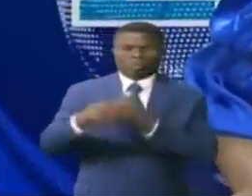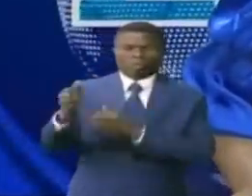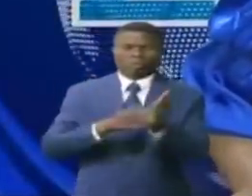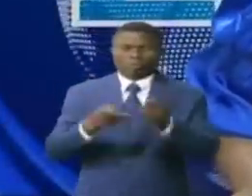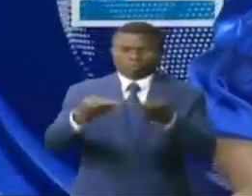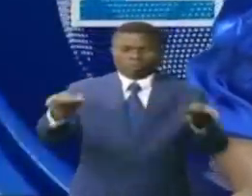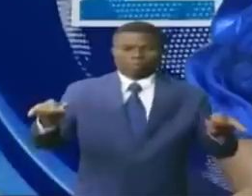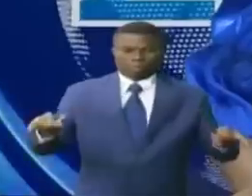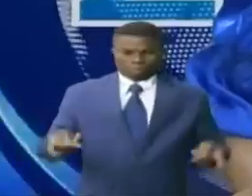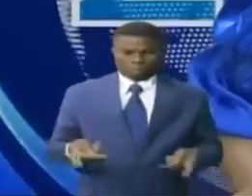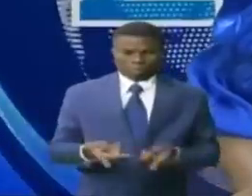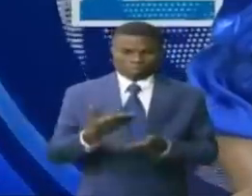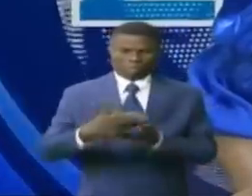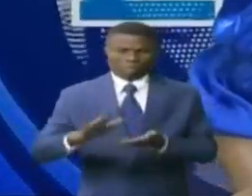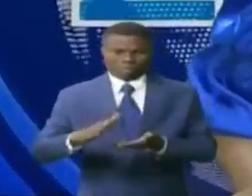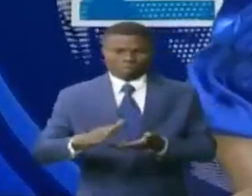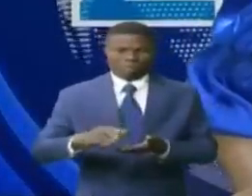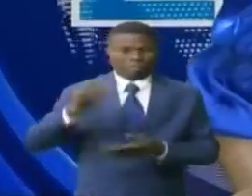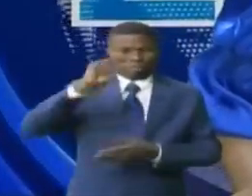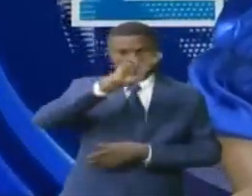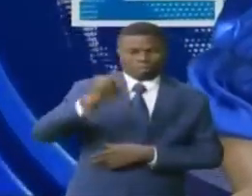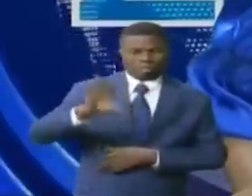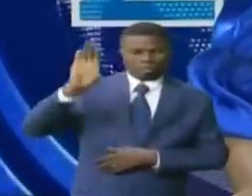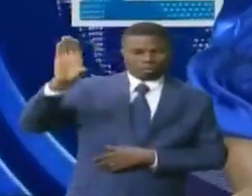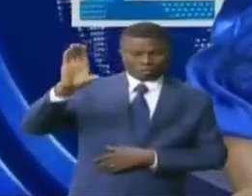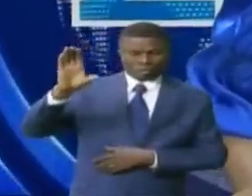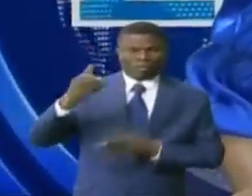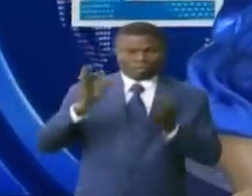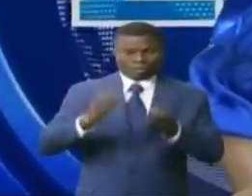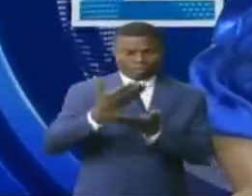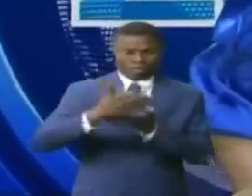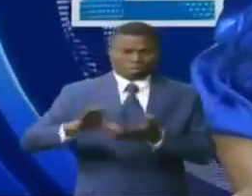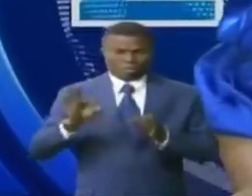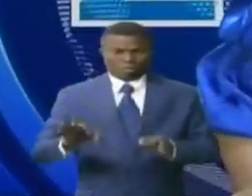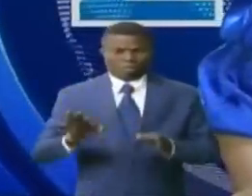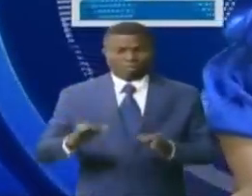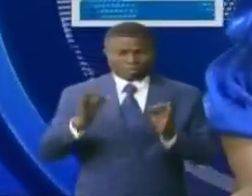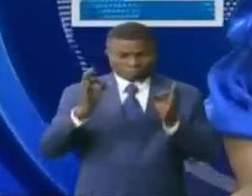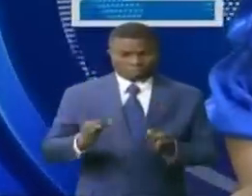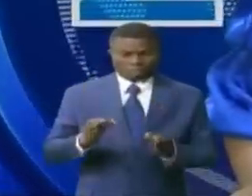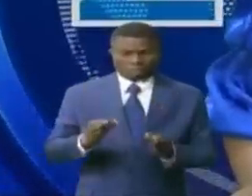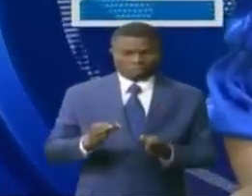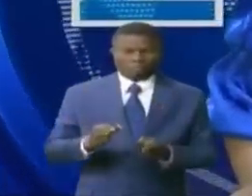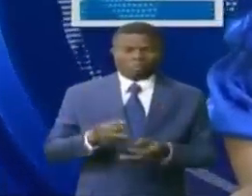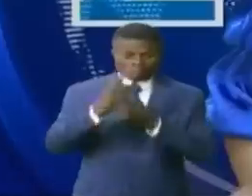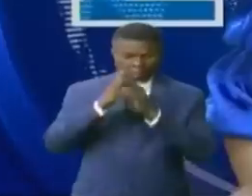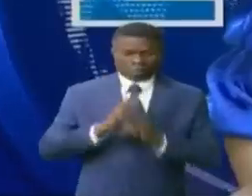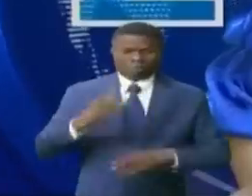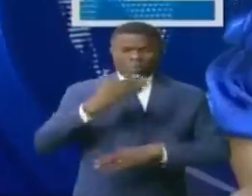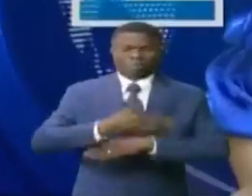sur une partie de la baie d'Ongaliema a été fustigée, mais cette partie de terre, pourtant réputée